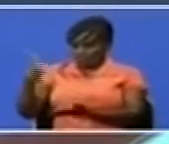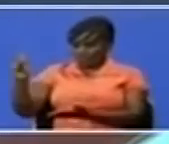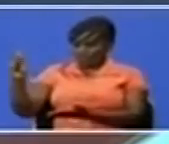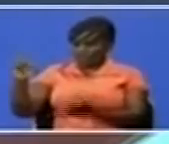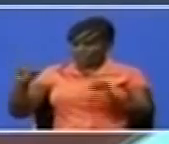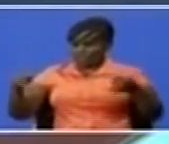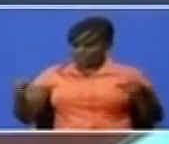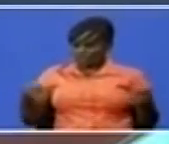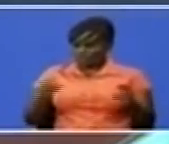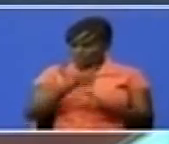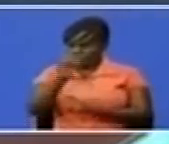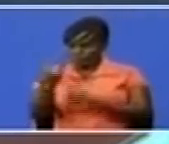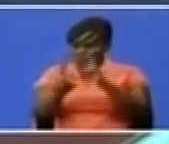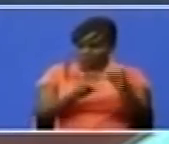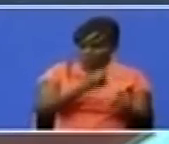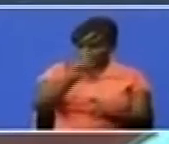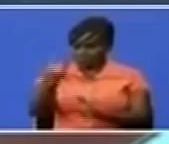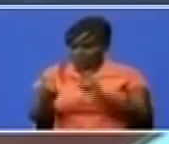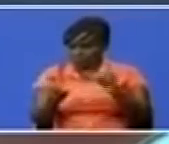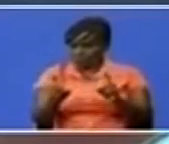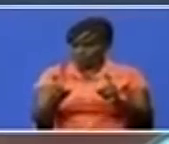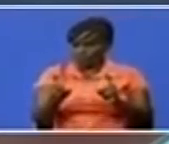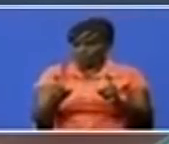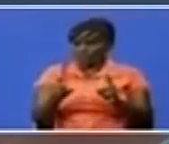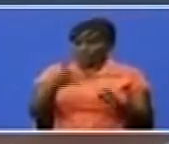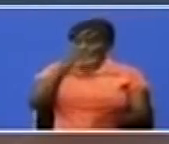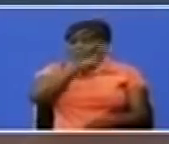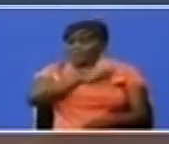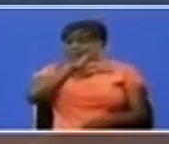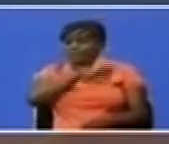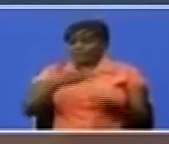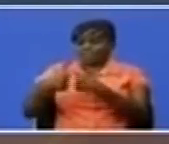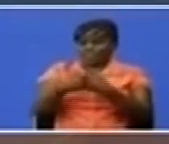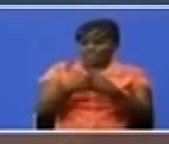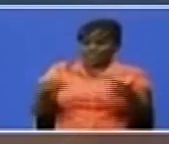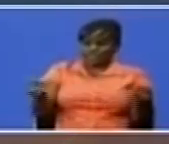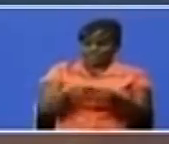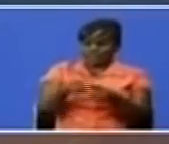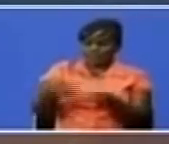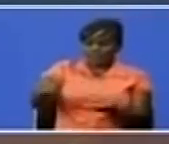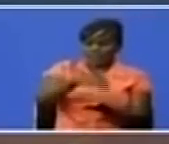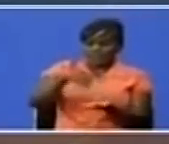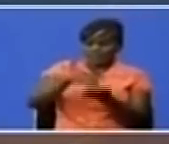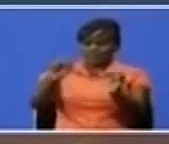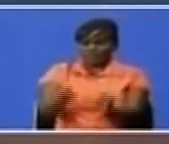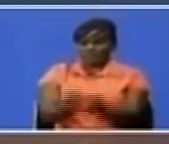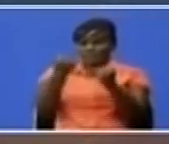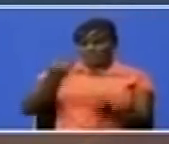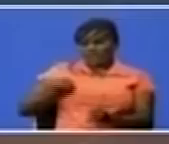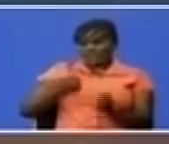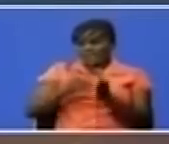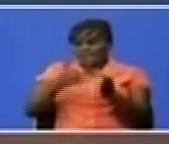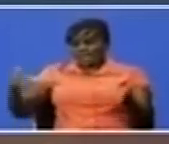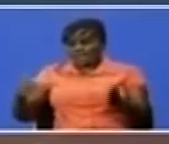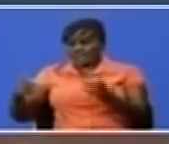News na mahojiano kuhusiana na manufaa na changamoto za vituo vya kuwaokoa wasichana dhidi ya